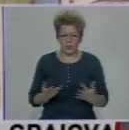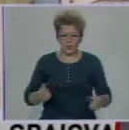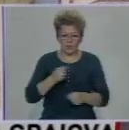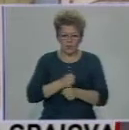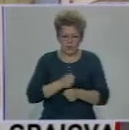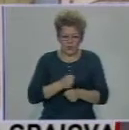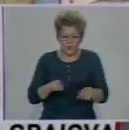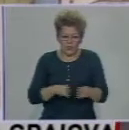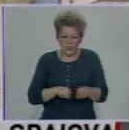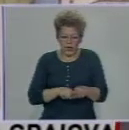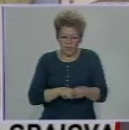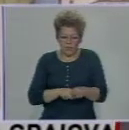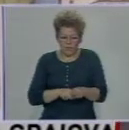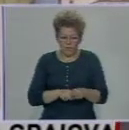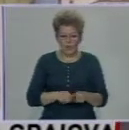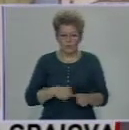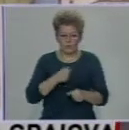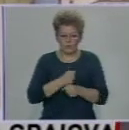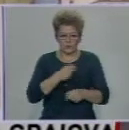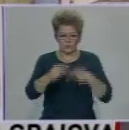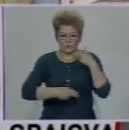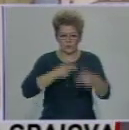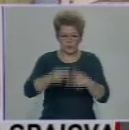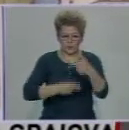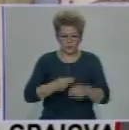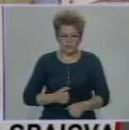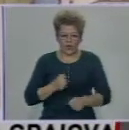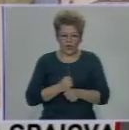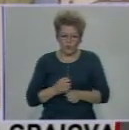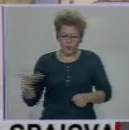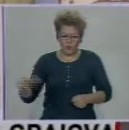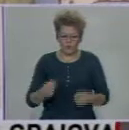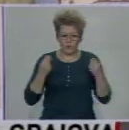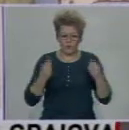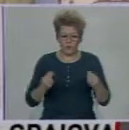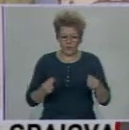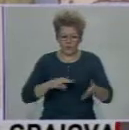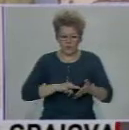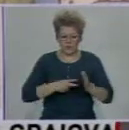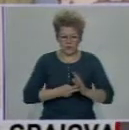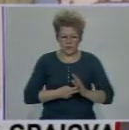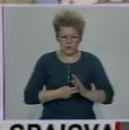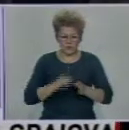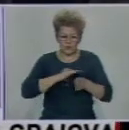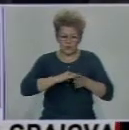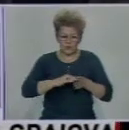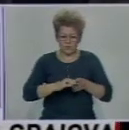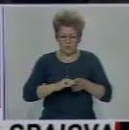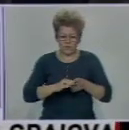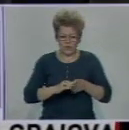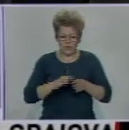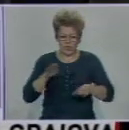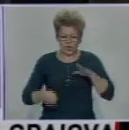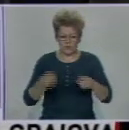de talie mondială. Ei livrează pe piață produse de înaltă ținută tehnologică și la un nivel de calitate foarte